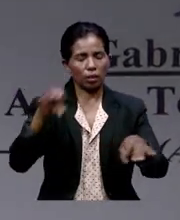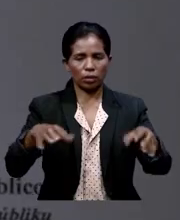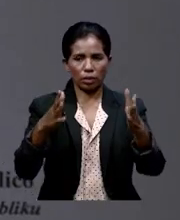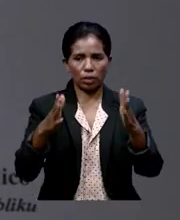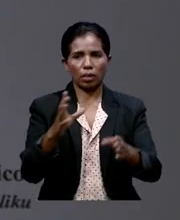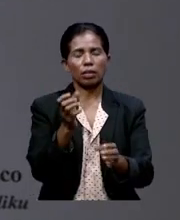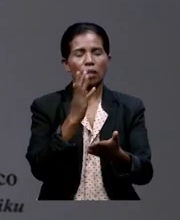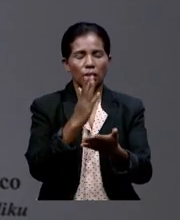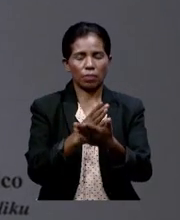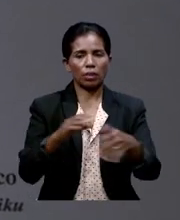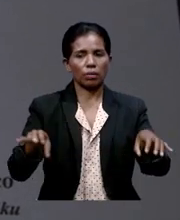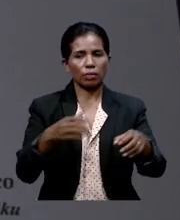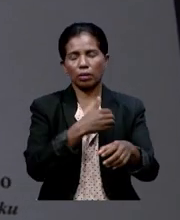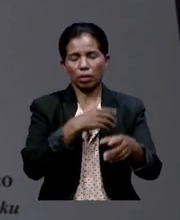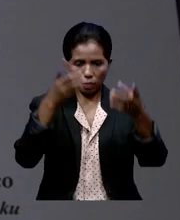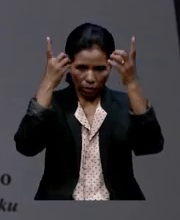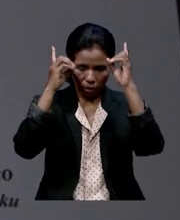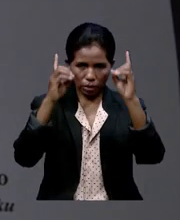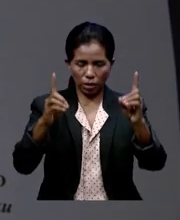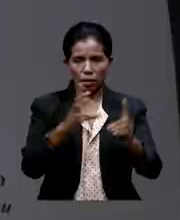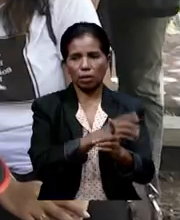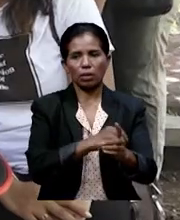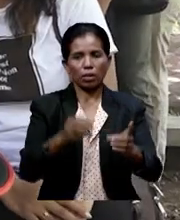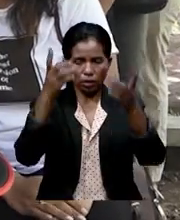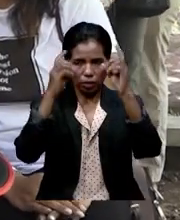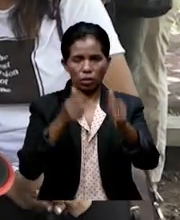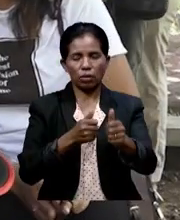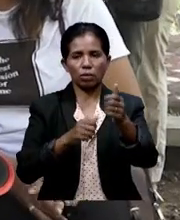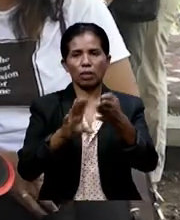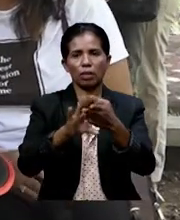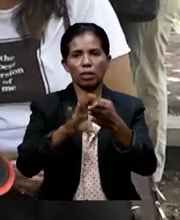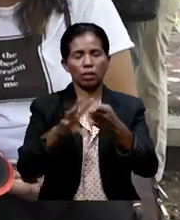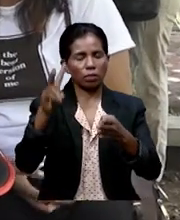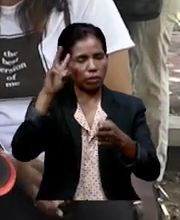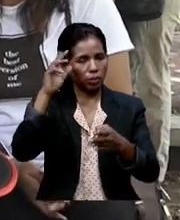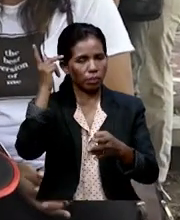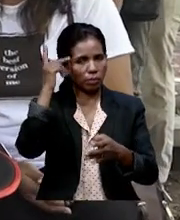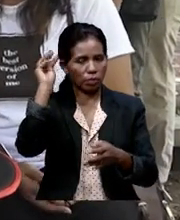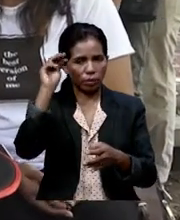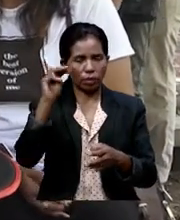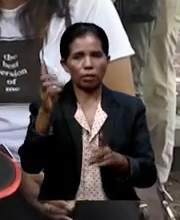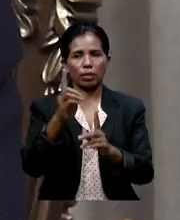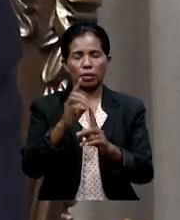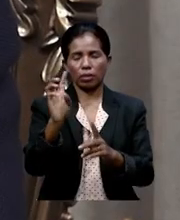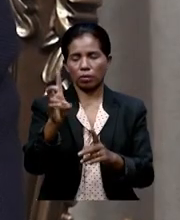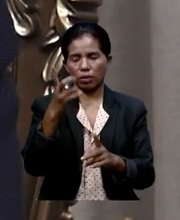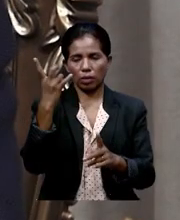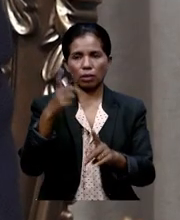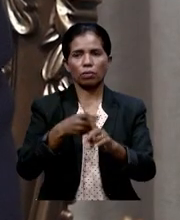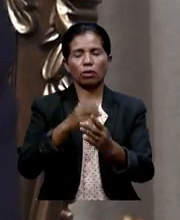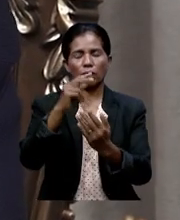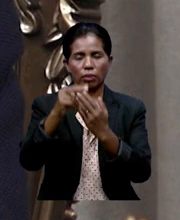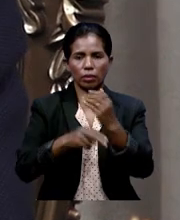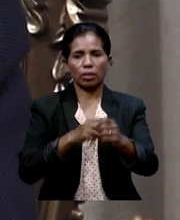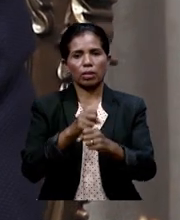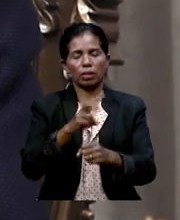ni hapara kontrato sidak termina no desijang bazia ba despai su vice primer ministro nian. Iha lorong sal resin itu fulan November tinang ring